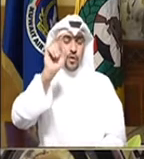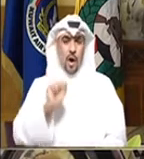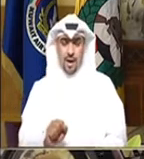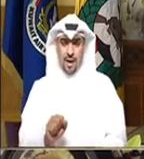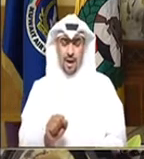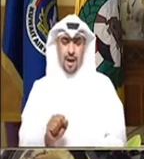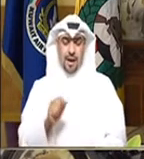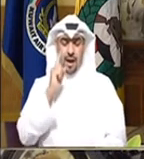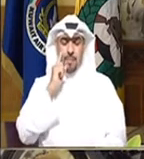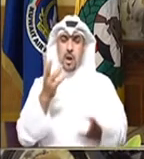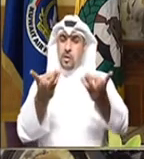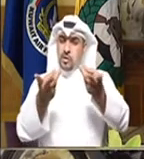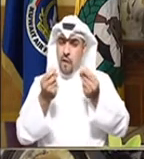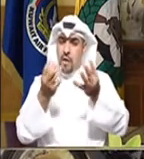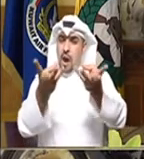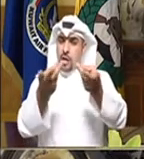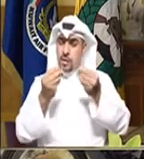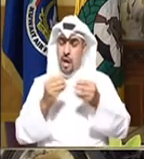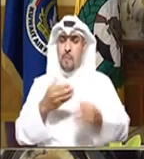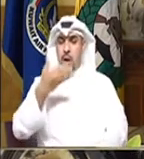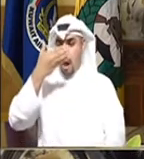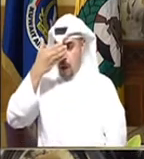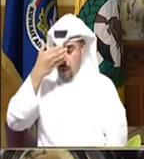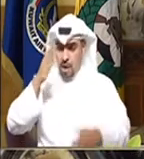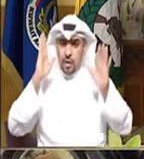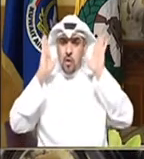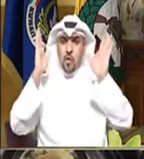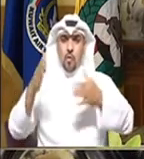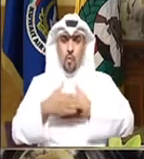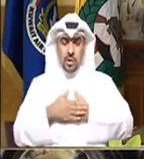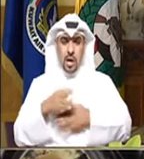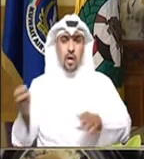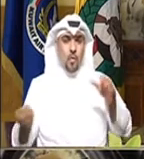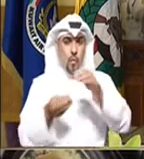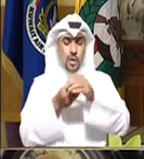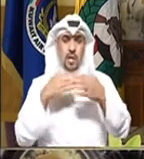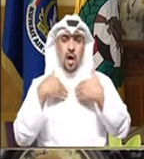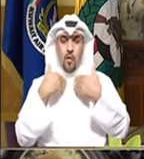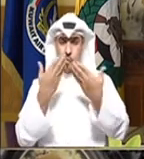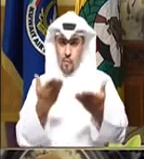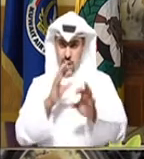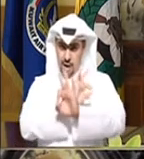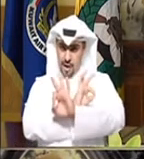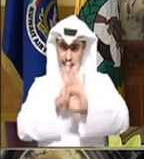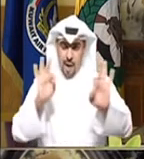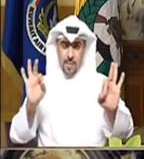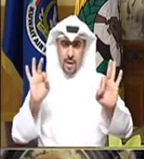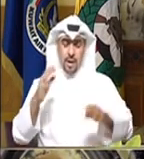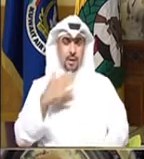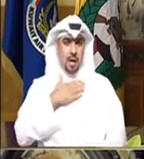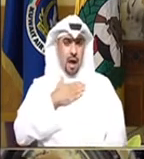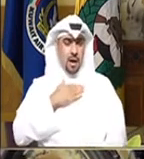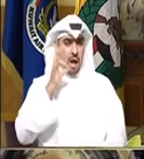صالح الأعمال وفعل الخيرات. إن علينا تذكر نعم